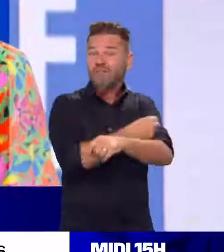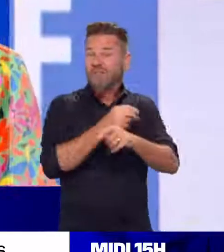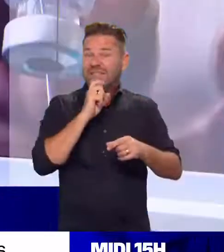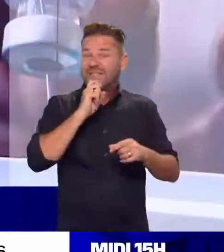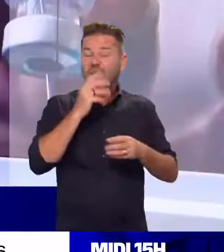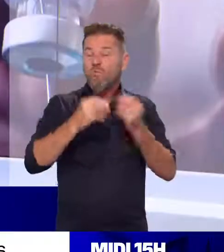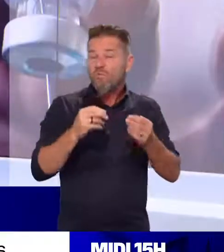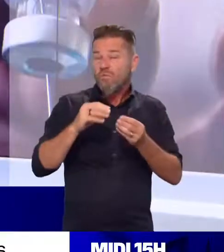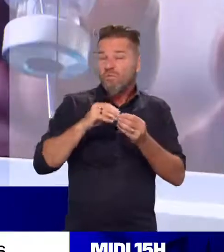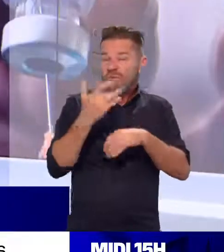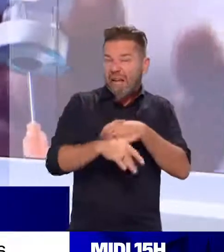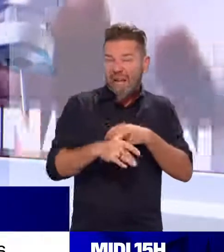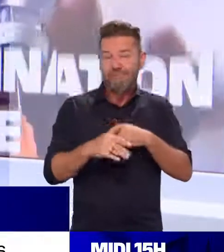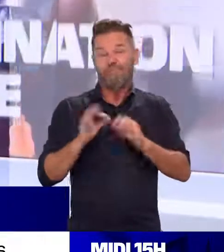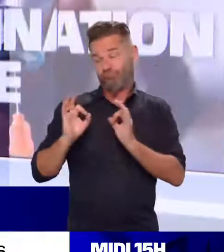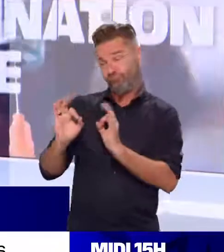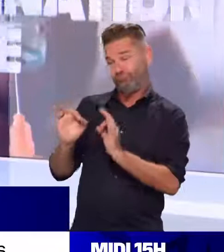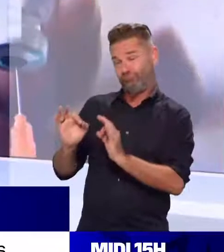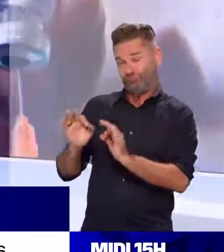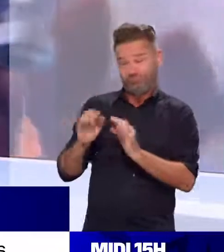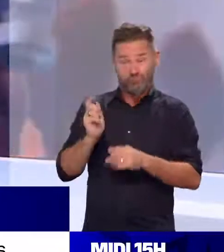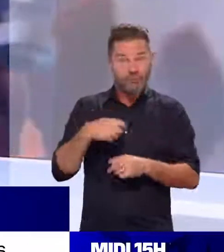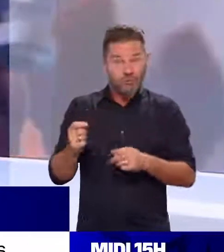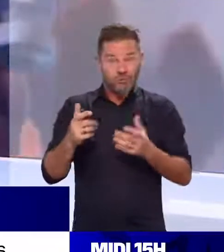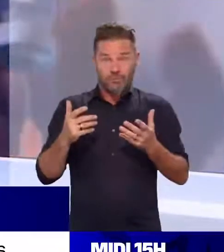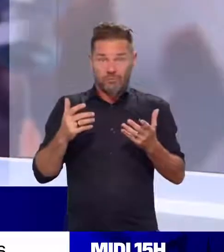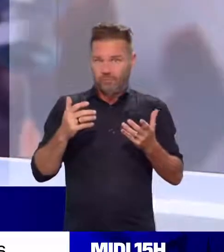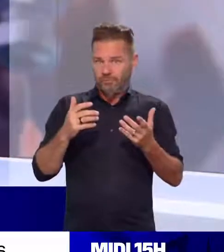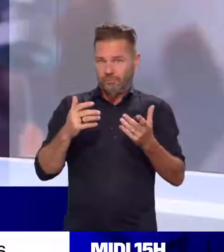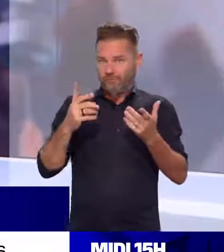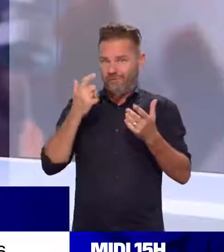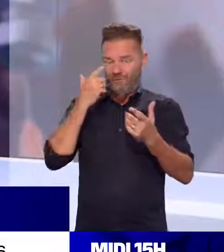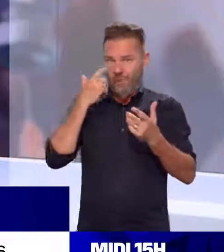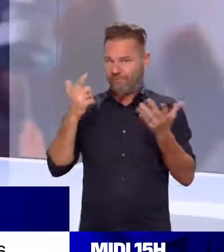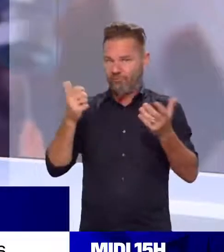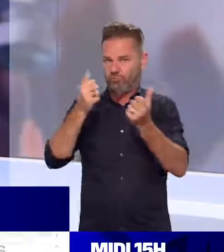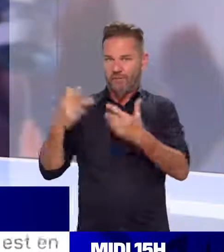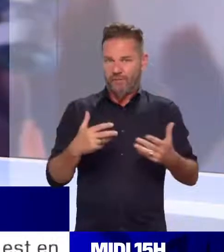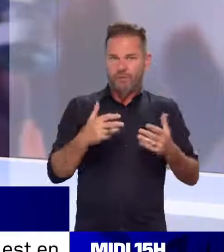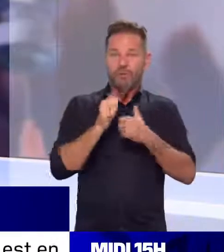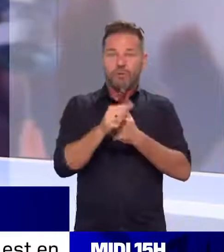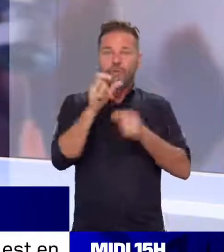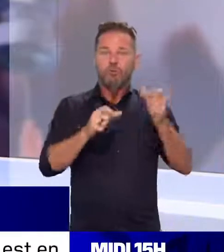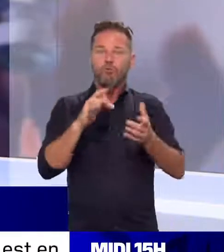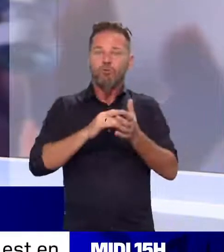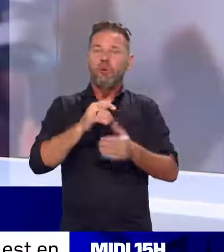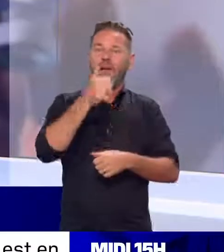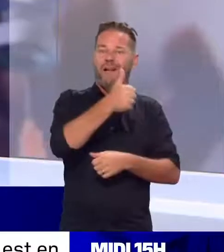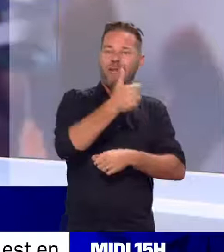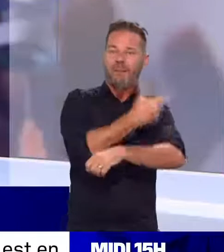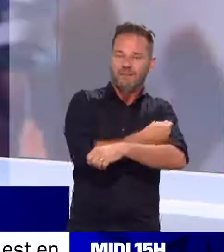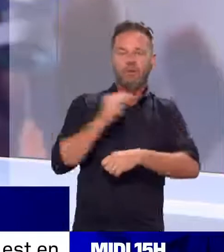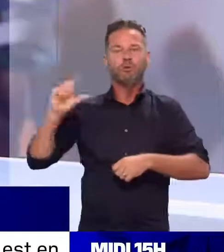d'être contaminés, eh bien la corrélation apparaît d'autant plus clairement si on regarde la part des primo-vaccinés par classe d'âge également. Chez